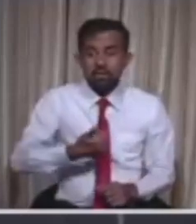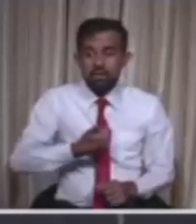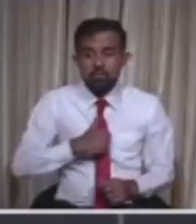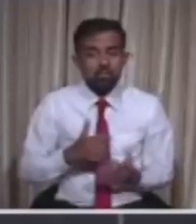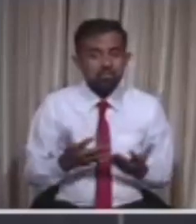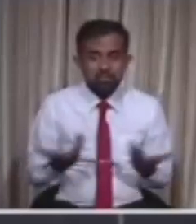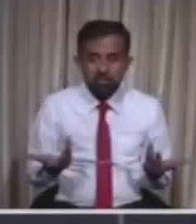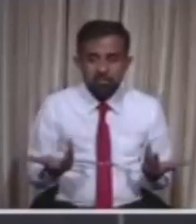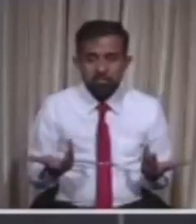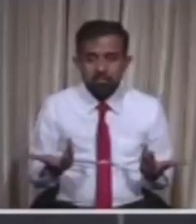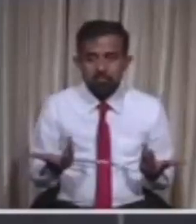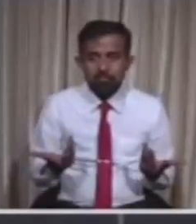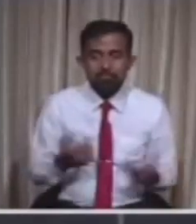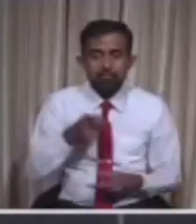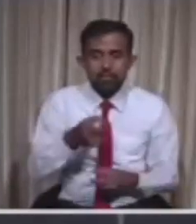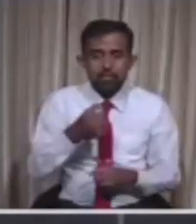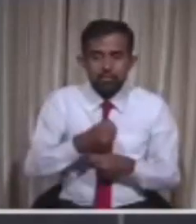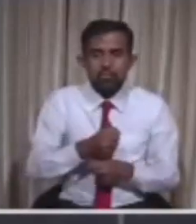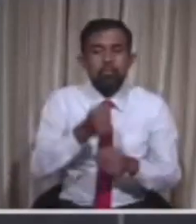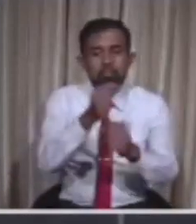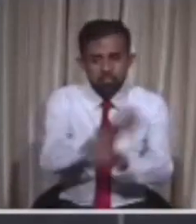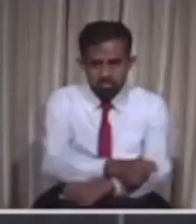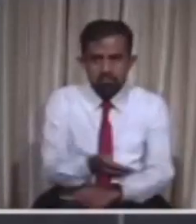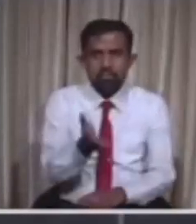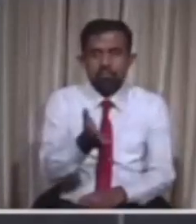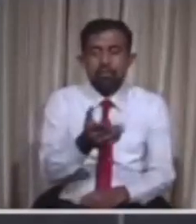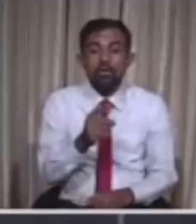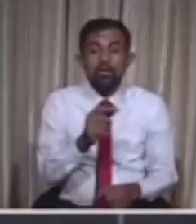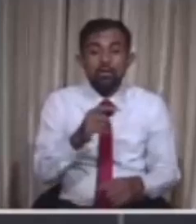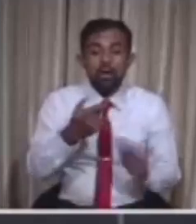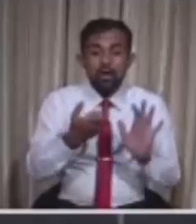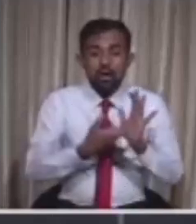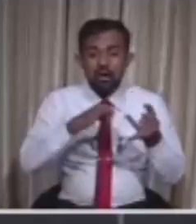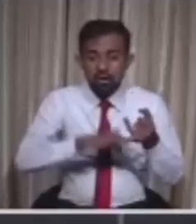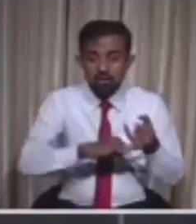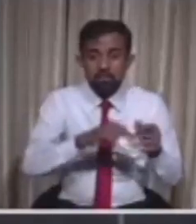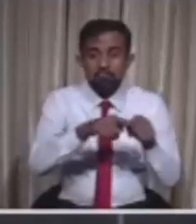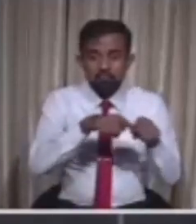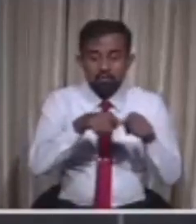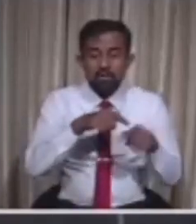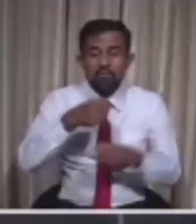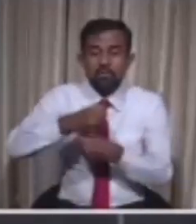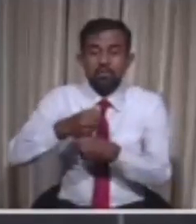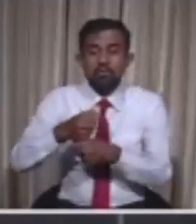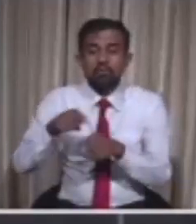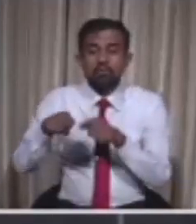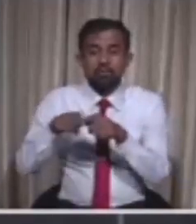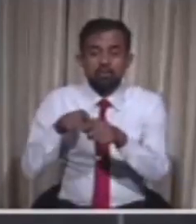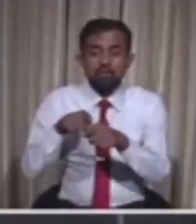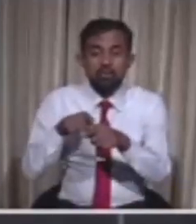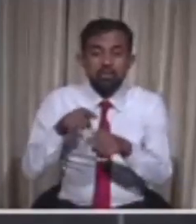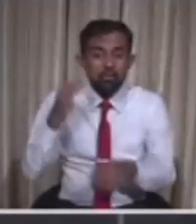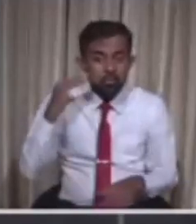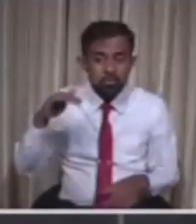නැතුව මේ ආණ්ඩුවත් වැටෙනවා රුපියල අල්ලගෙන හිටියා වගේ තමයි මේ ආණ්ඩුව අල්ලන්නේ.